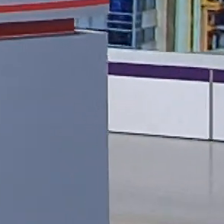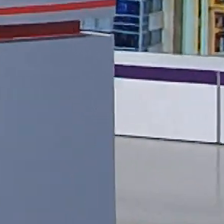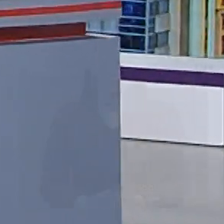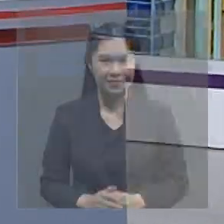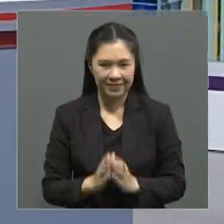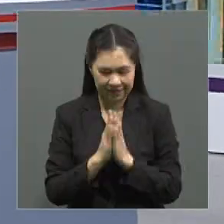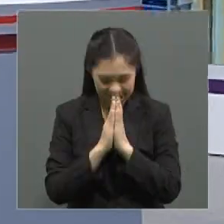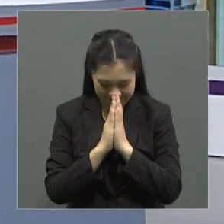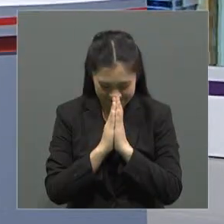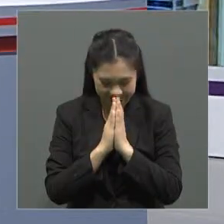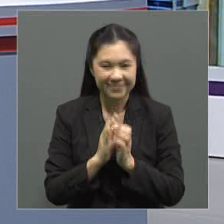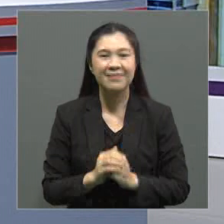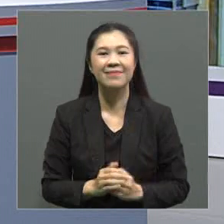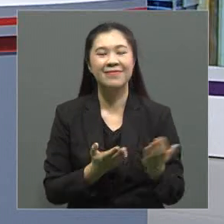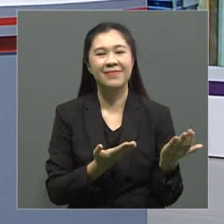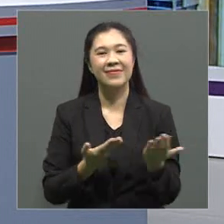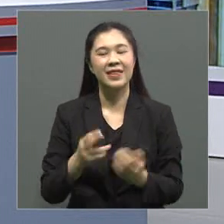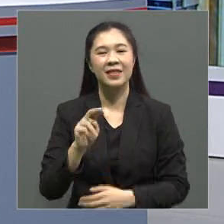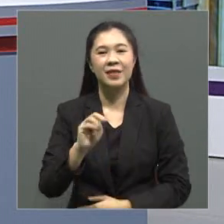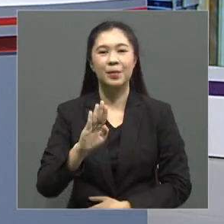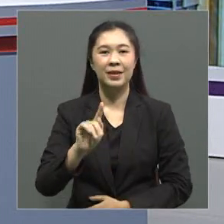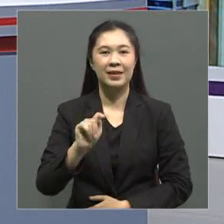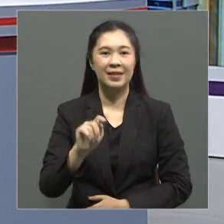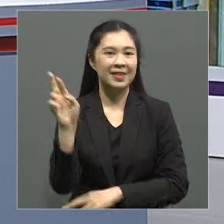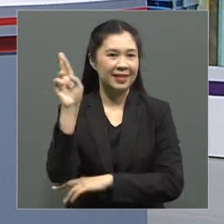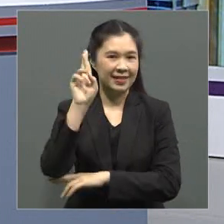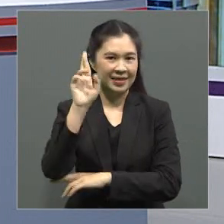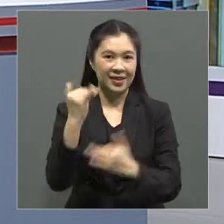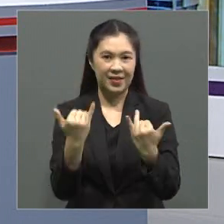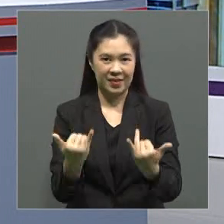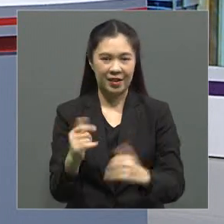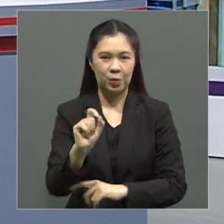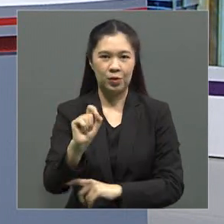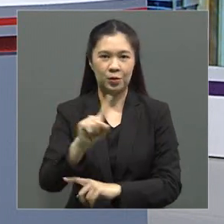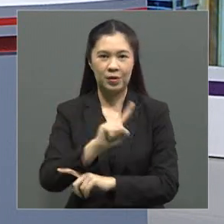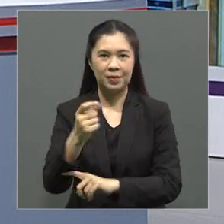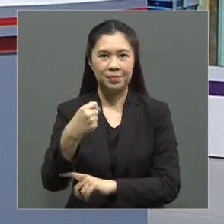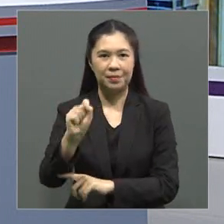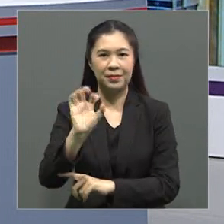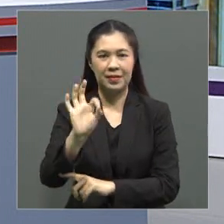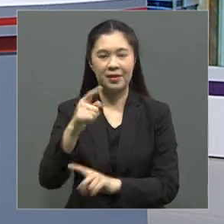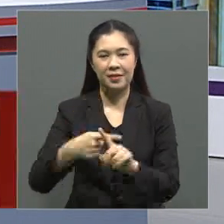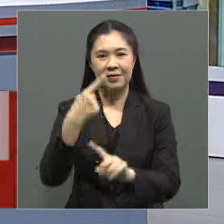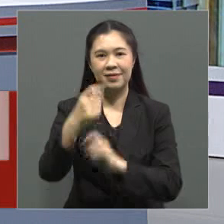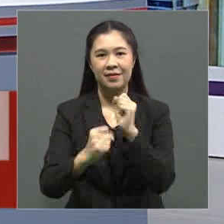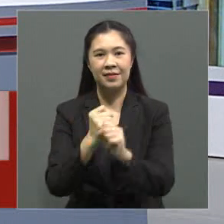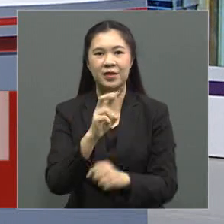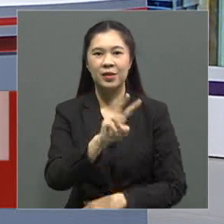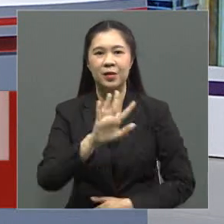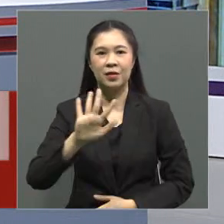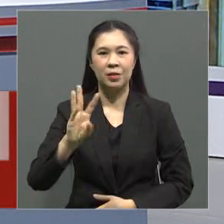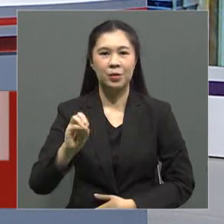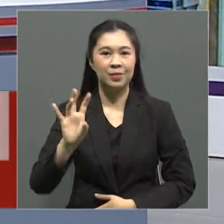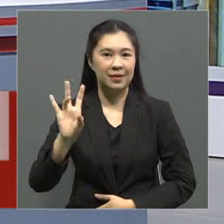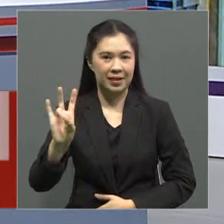สวัสดีครับสวัสดีค่ะต้อนรับคุณผู้ชมเข้าสู่ mbtนิวสในช่วงของขาภาคเที่ยงนะคะวันนี้วันศุกร์ที่ 19มกราคม 2567อยู่กับ